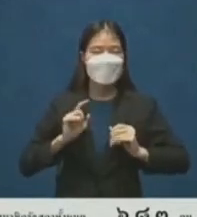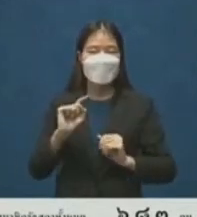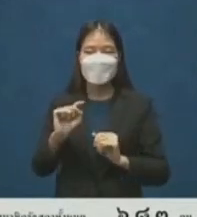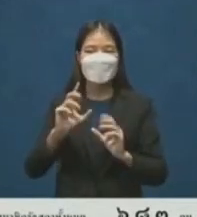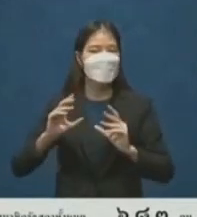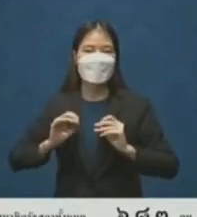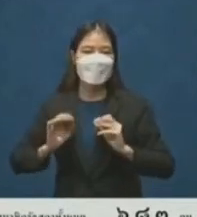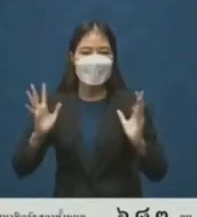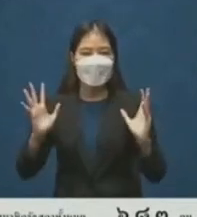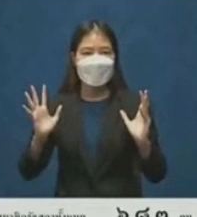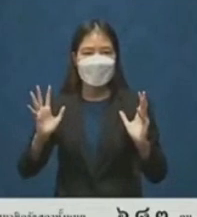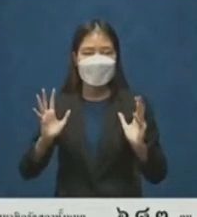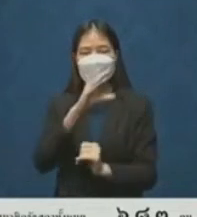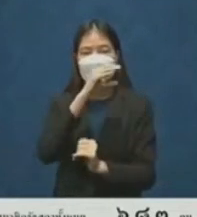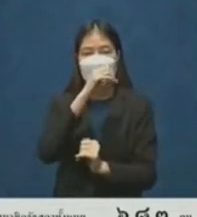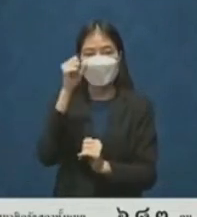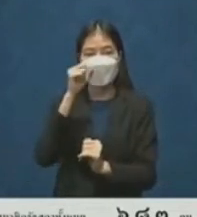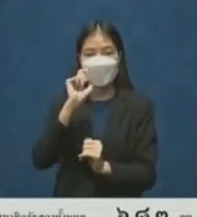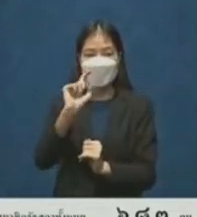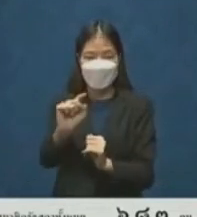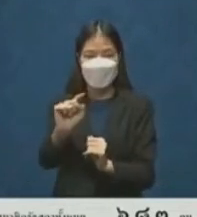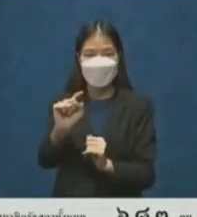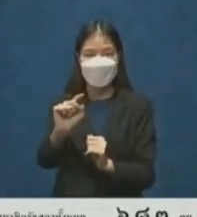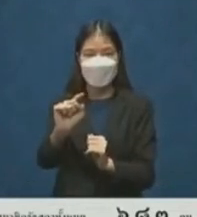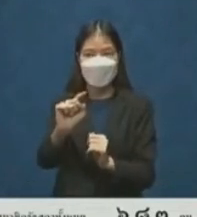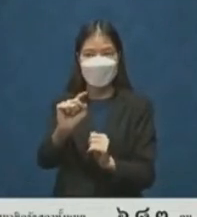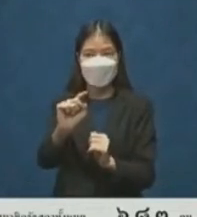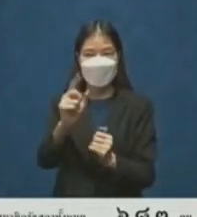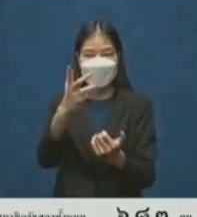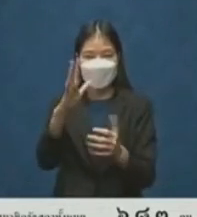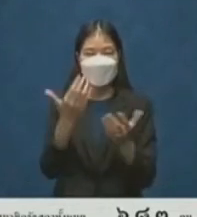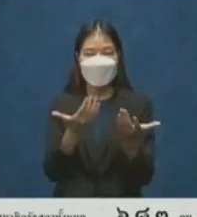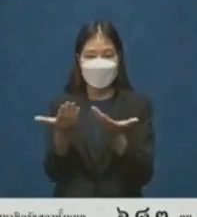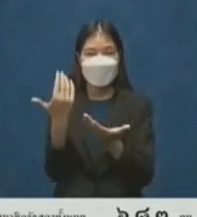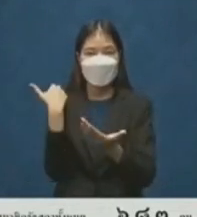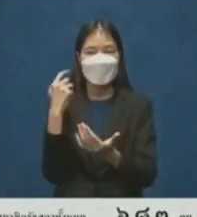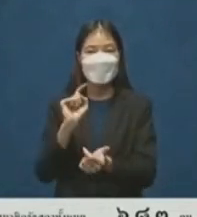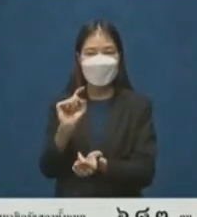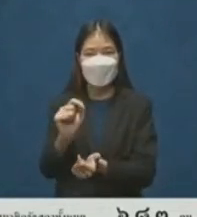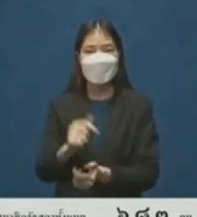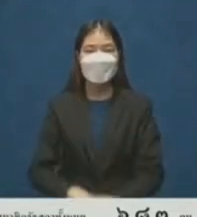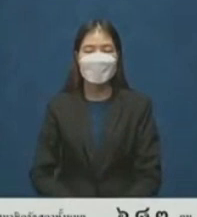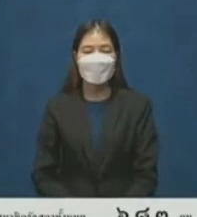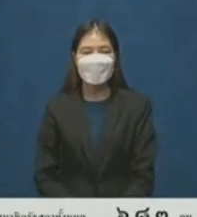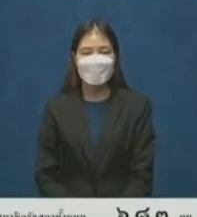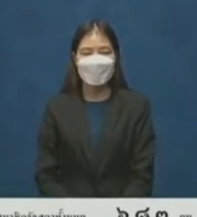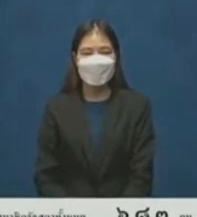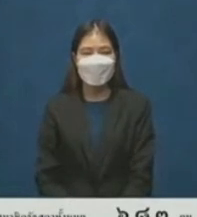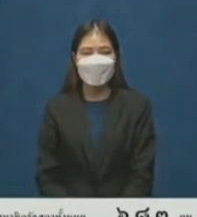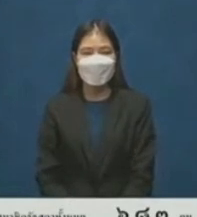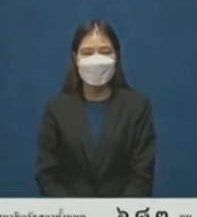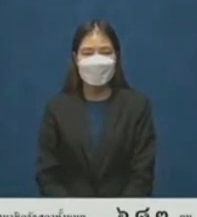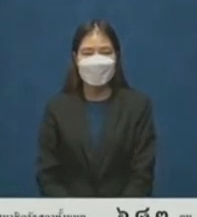ยผู้ใดเห็นไม่ควรให้แก้ไขกดปุ่มไม่เห็นด้วยผู้ใดเห็นควรงดออกเสียงกดปุ่มงดออกเสียงขอเ